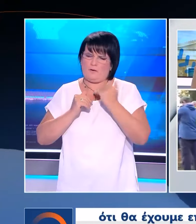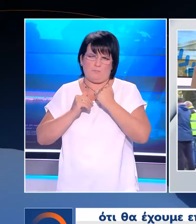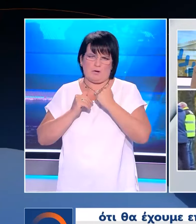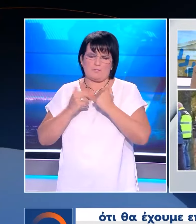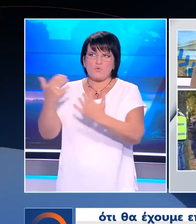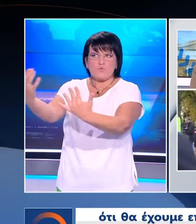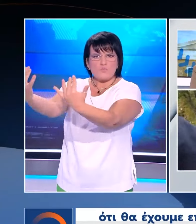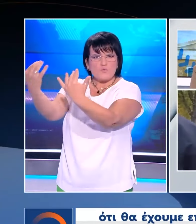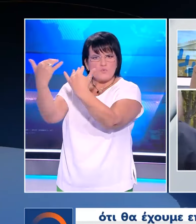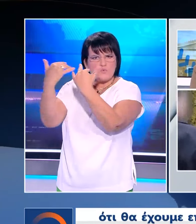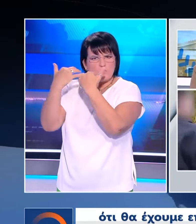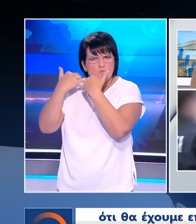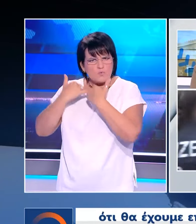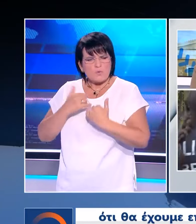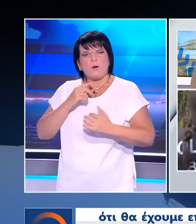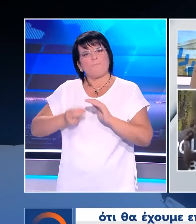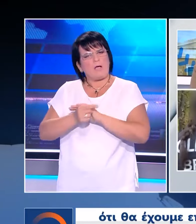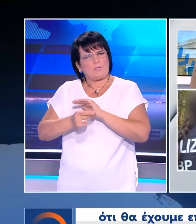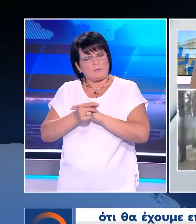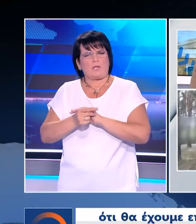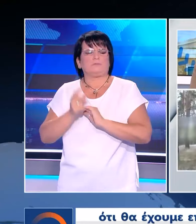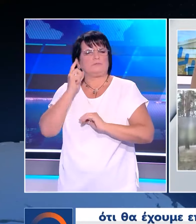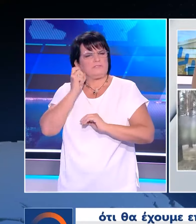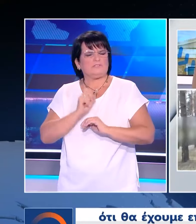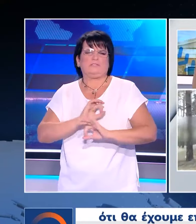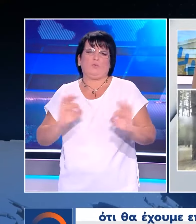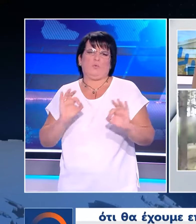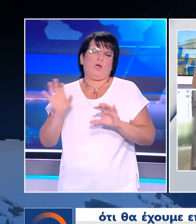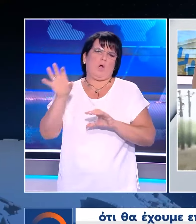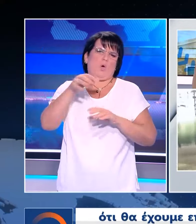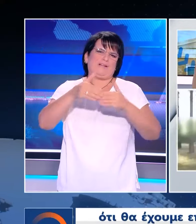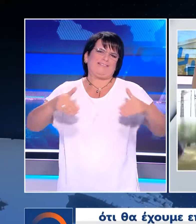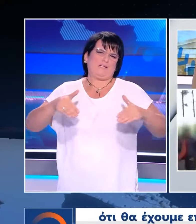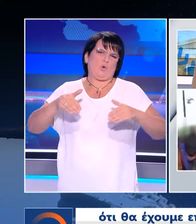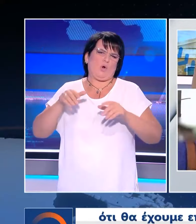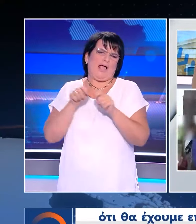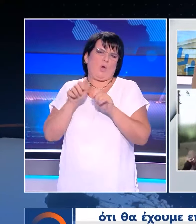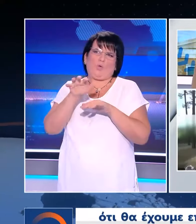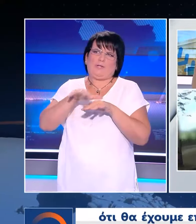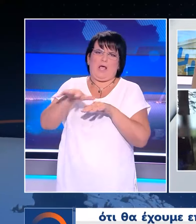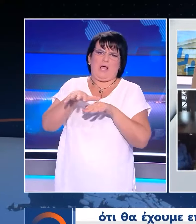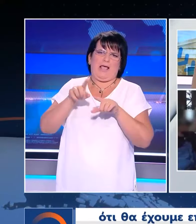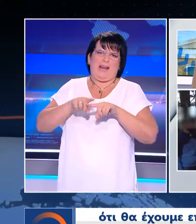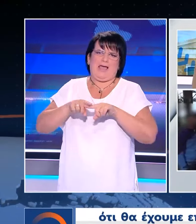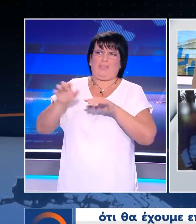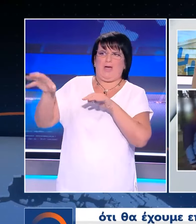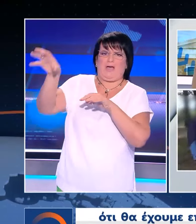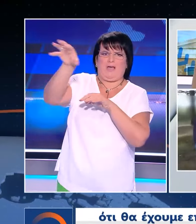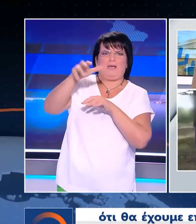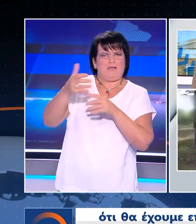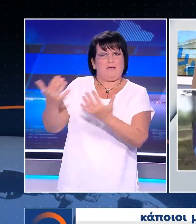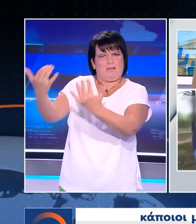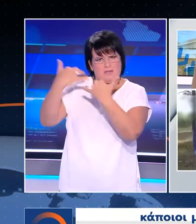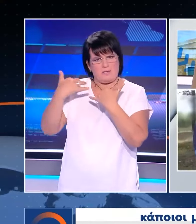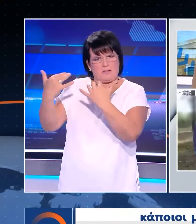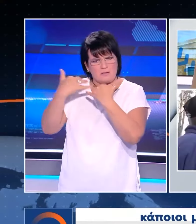επιπλέον ρεύμα και μάλιστα μεγάλο προς τις χώρες μας να ρω κά αποκτά λοιπόν άλλα χαρακτηριστικά κάποιοι